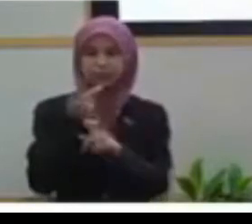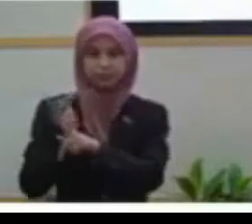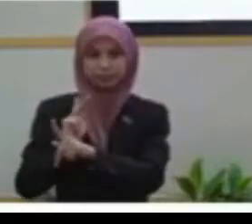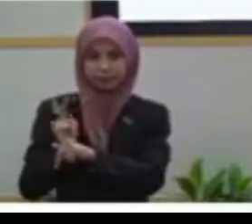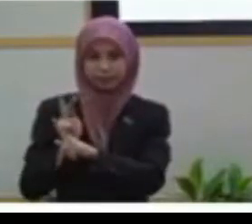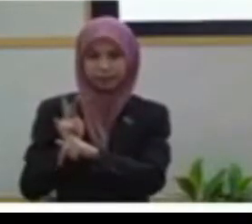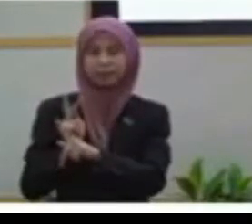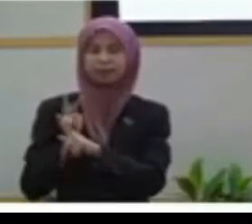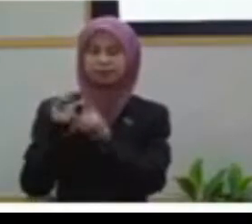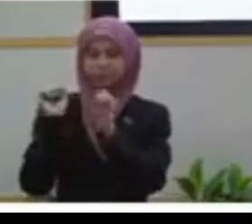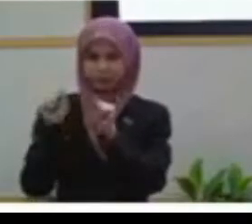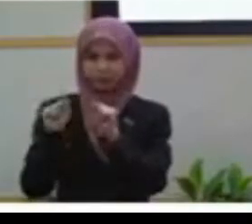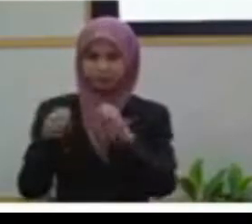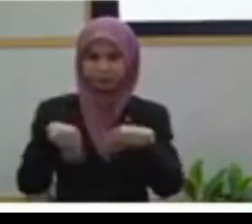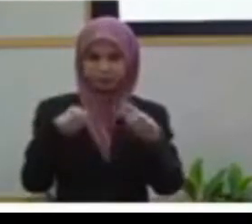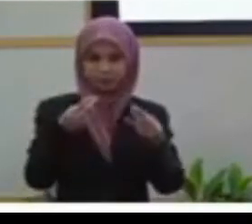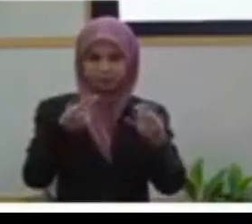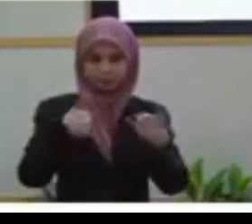juga diberi